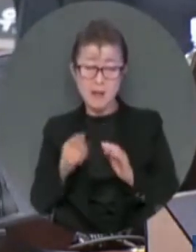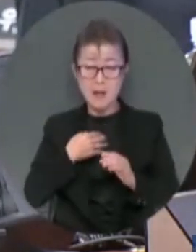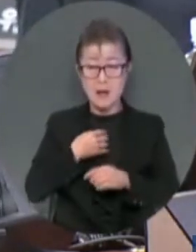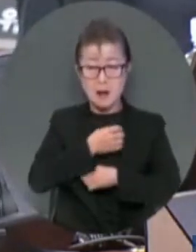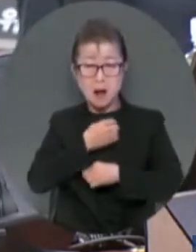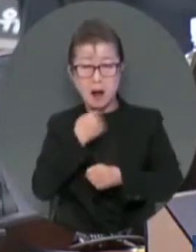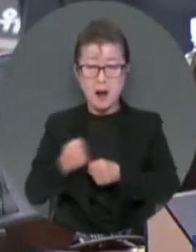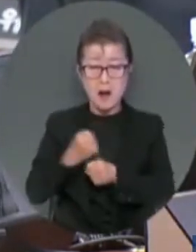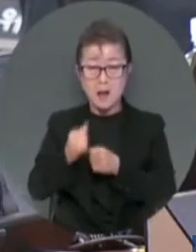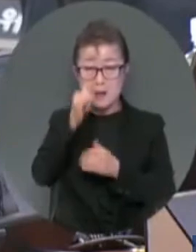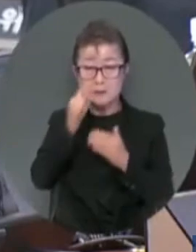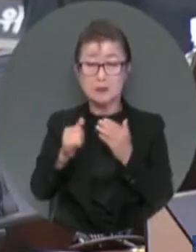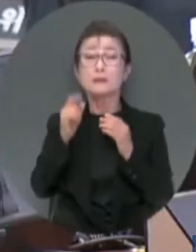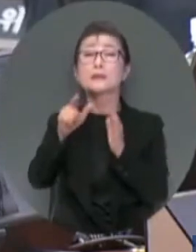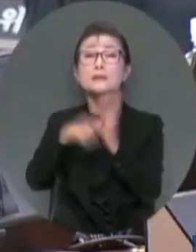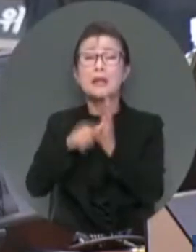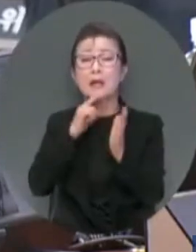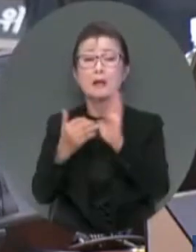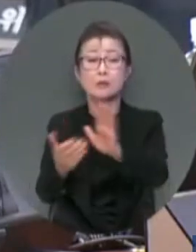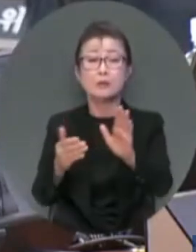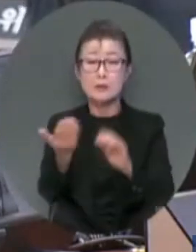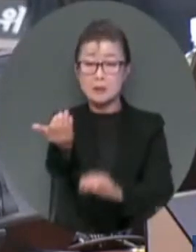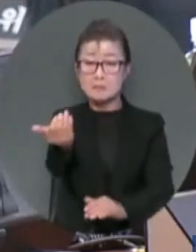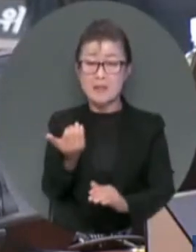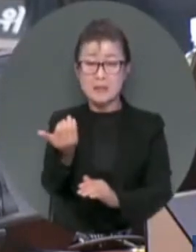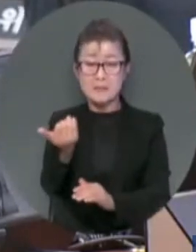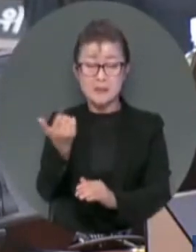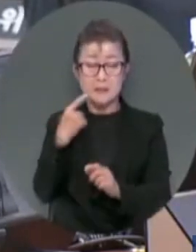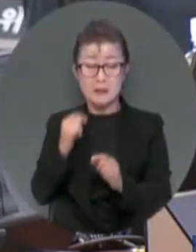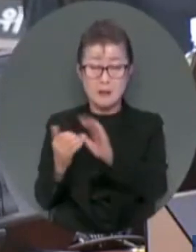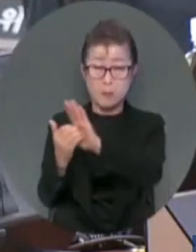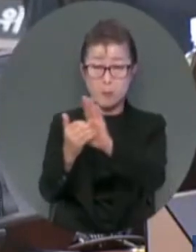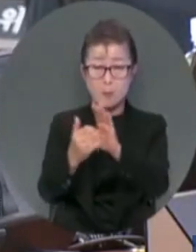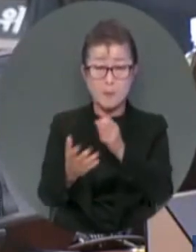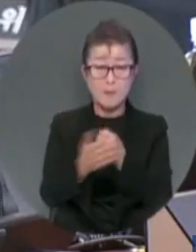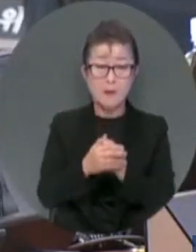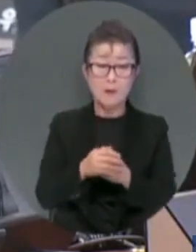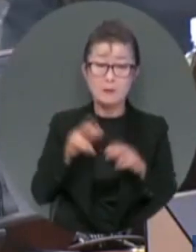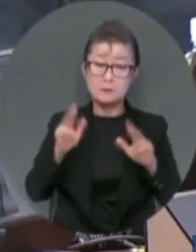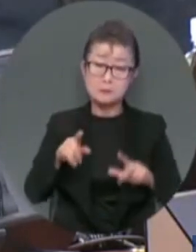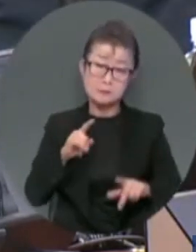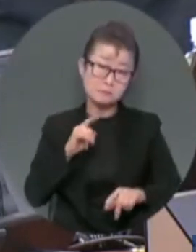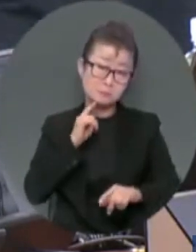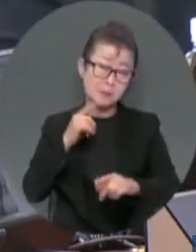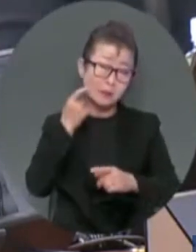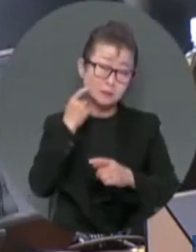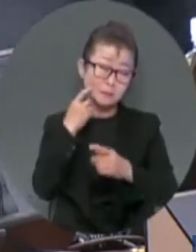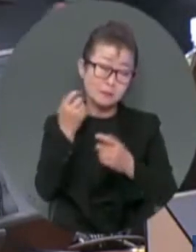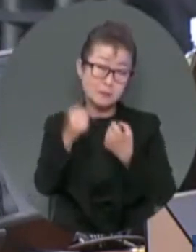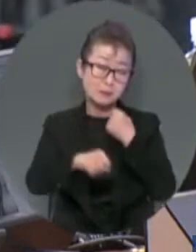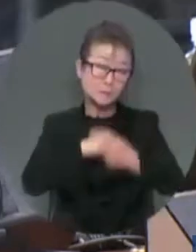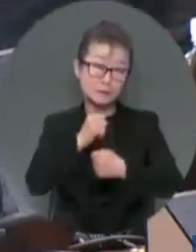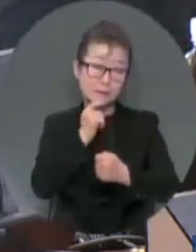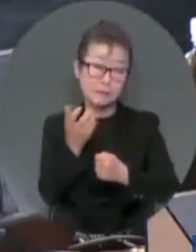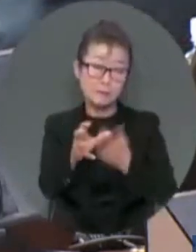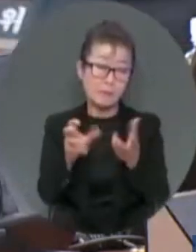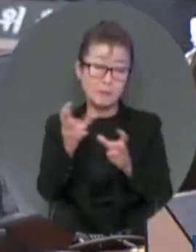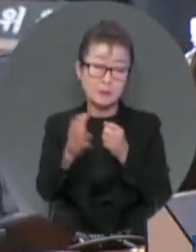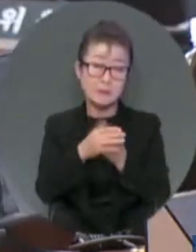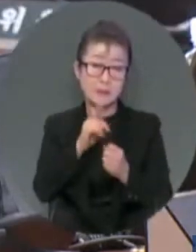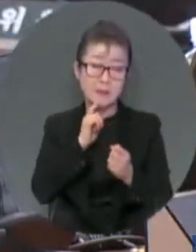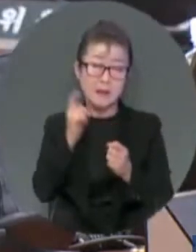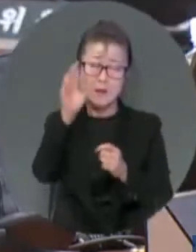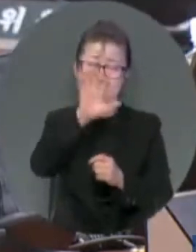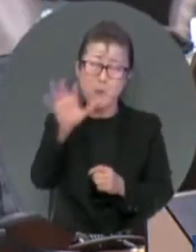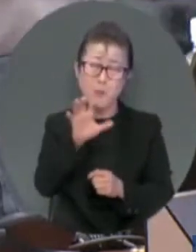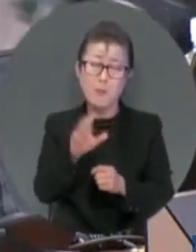하고 증언하겠다? 처벌 안 받으니까 거짓말 마음대로 할수 있으니까 그렇게 하겠다? 그게 지금 공직자로서 국민